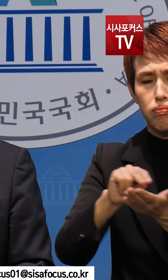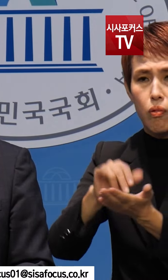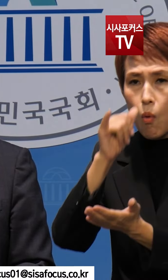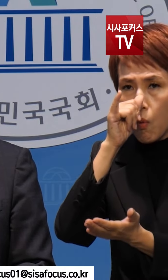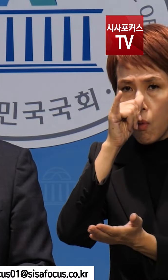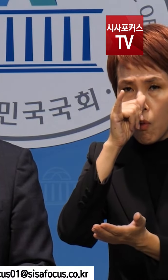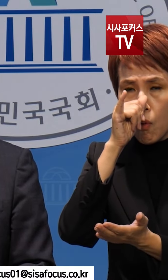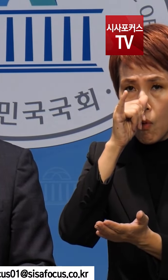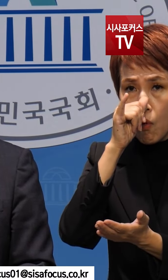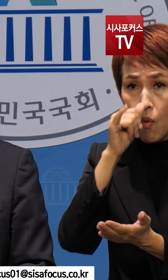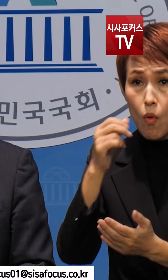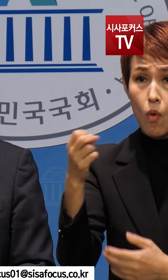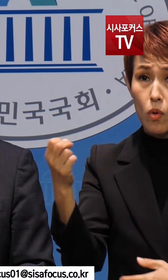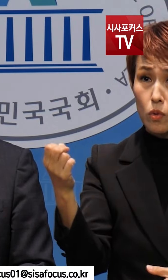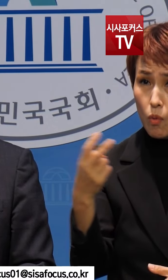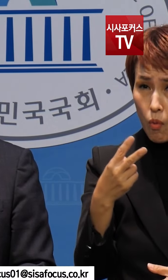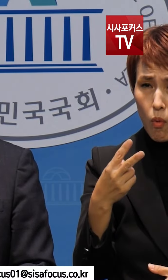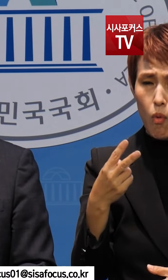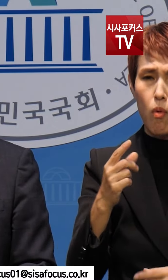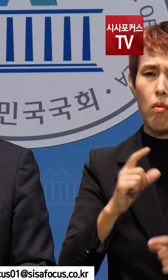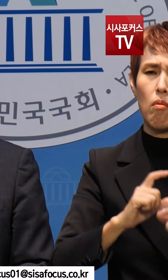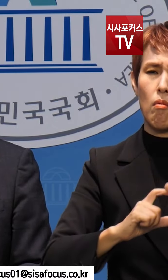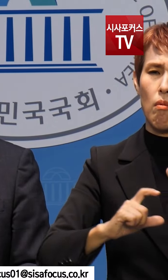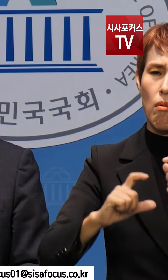시시각각 더 크고